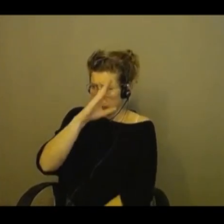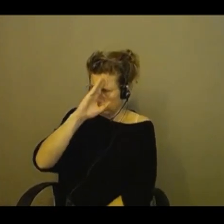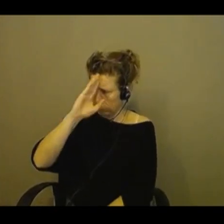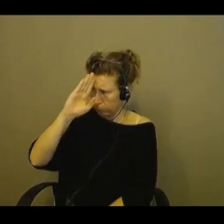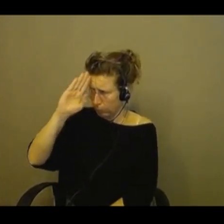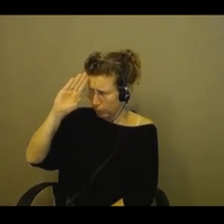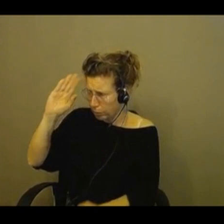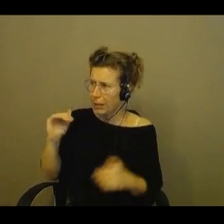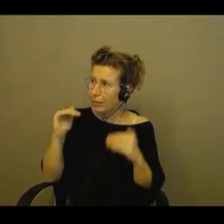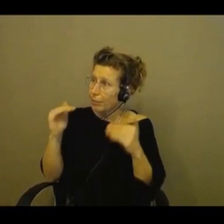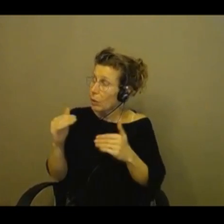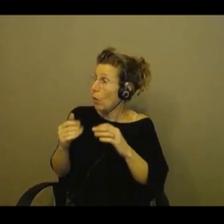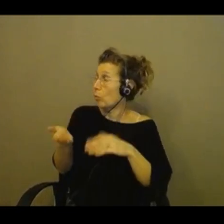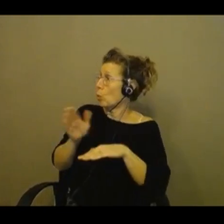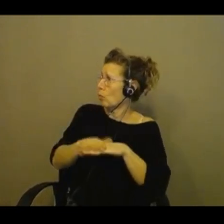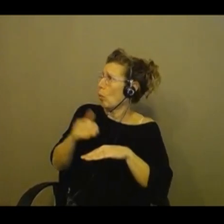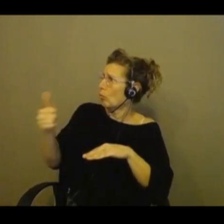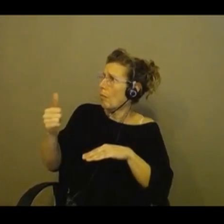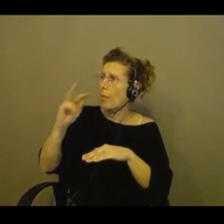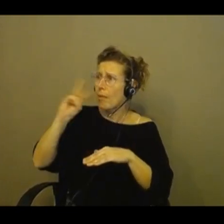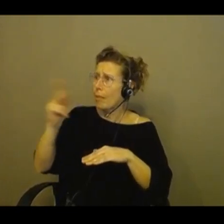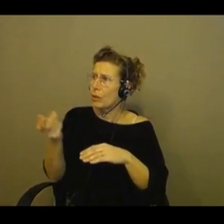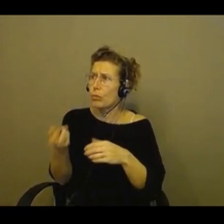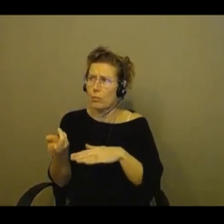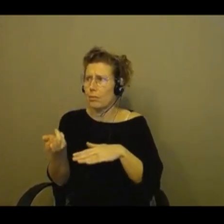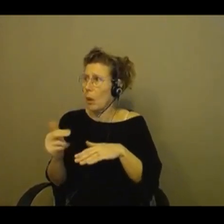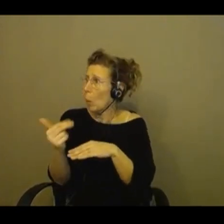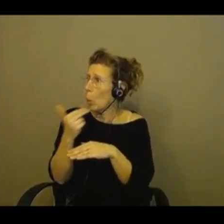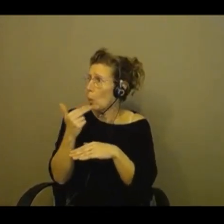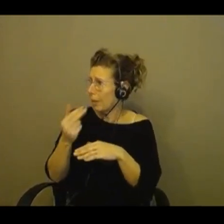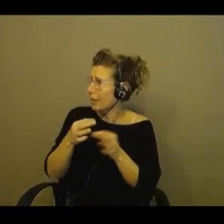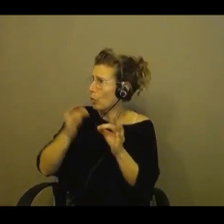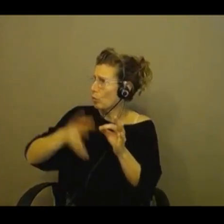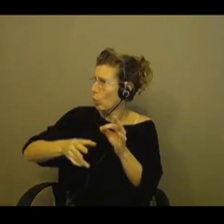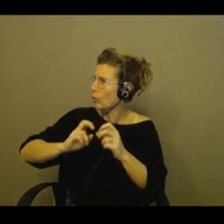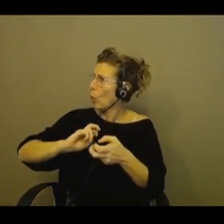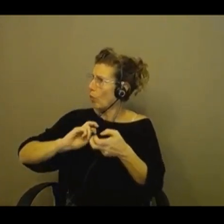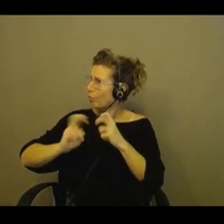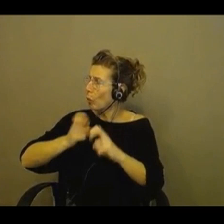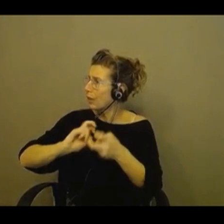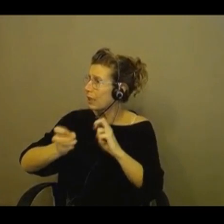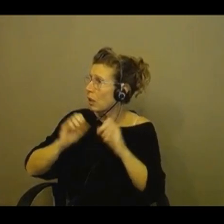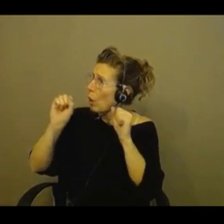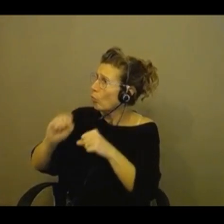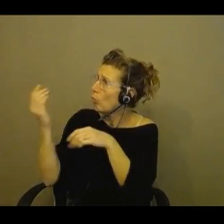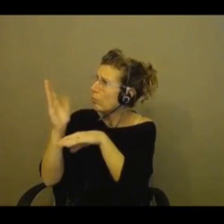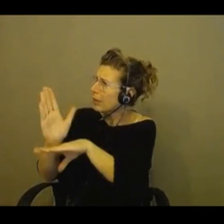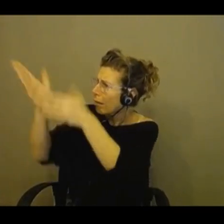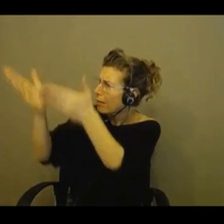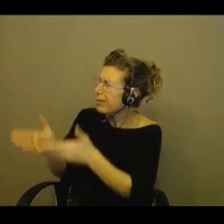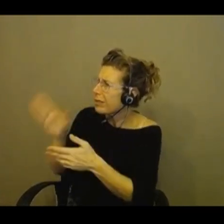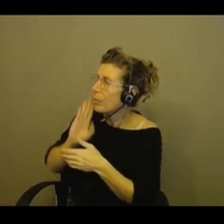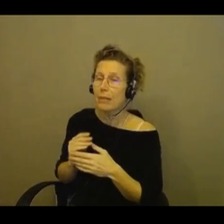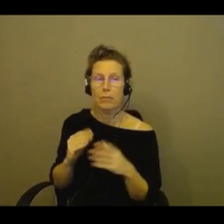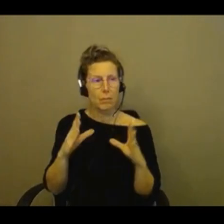utilisateur aguerri des solutions de mobilité. Et Philippe, pareil, peux-tu te présenter en quelques mots ? En quelques mots, vous avez une